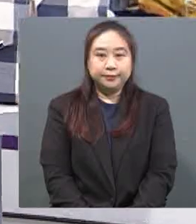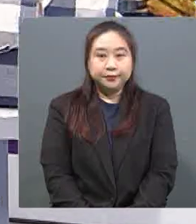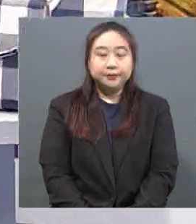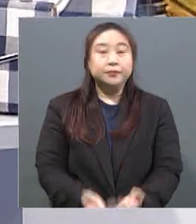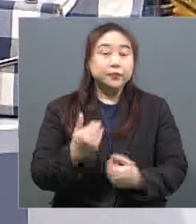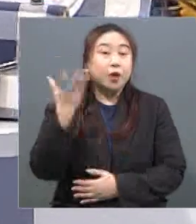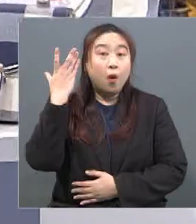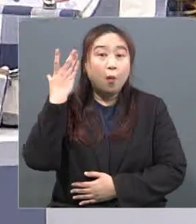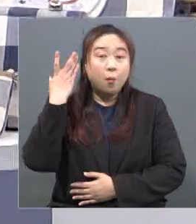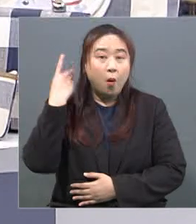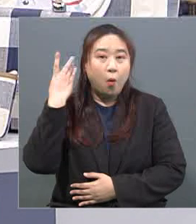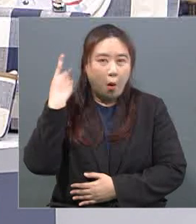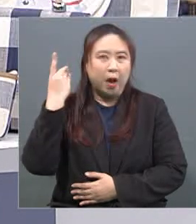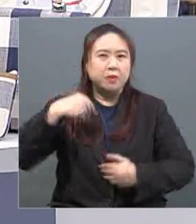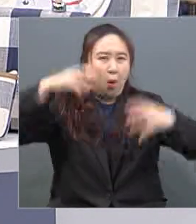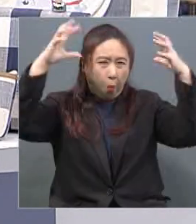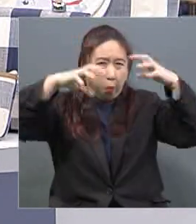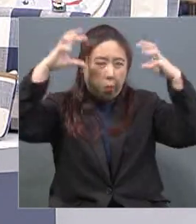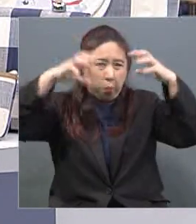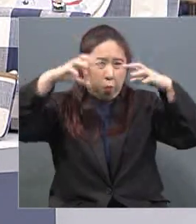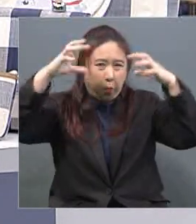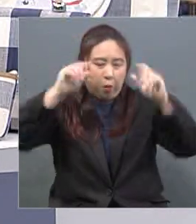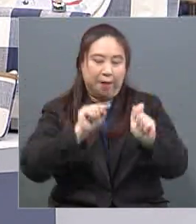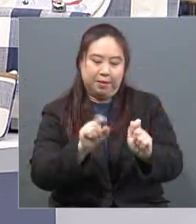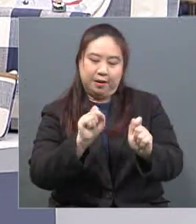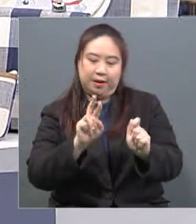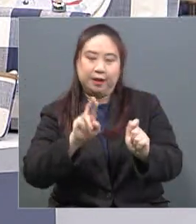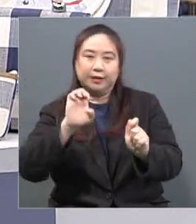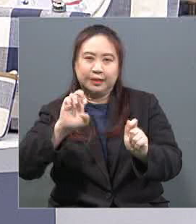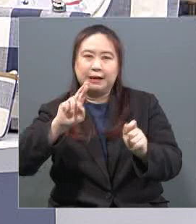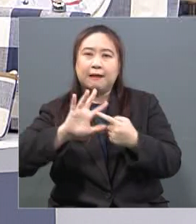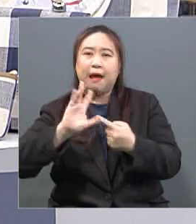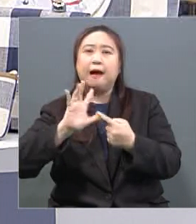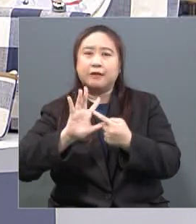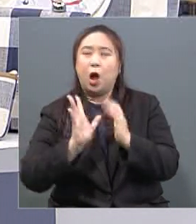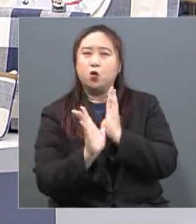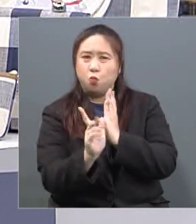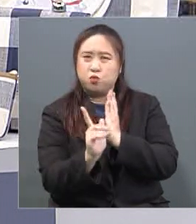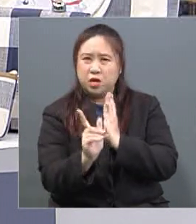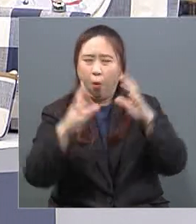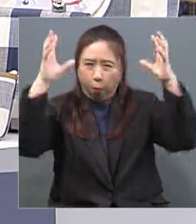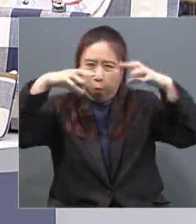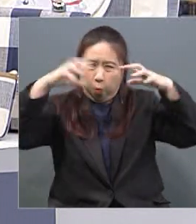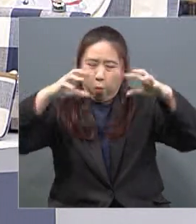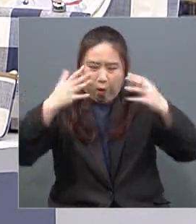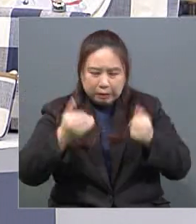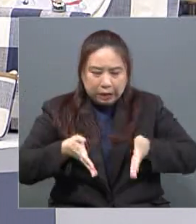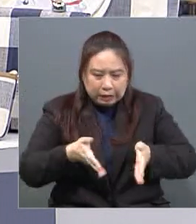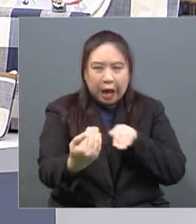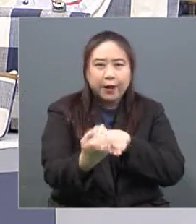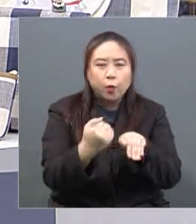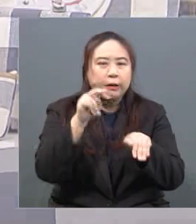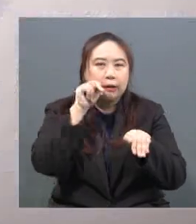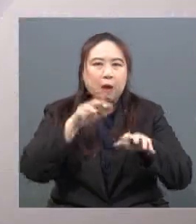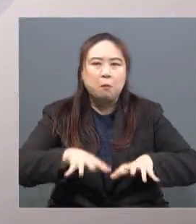หลังจากเมื่อวานนี้นะคะเกิดฝนตกหนักในพื้นที่ของอำเภอศรีราชาจังหวัดชลบุรีค่ะก็ภาพที่เห็นเนี่ยน้ำท่วมถนนหลายสายทีเดียว